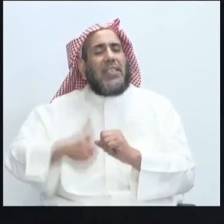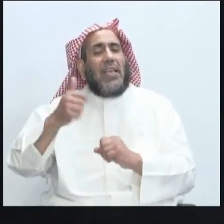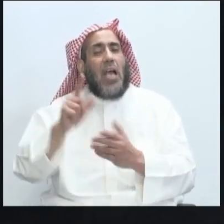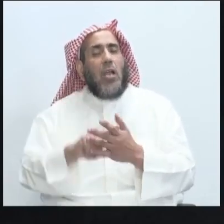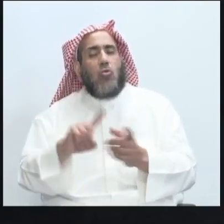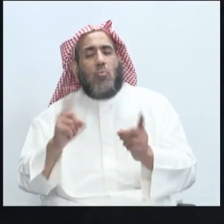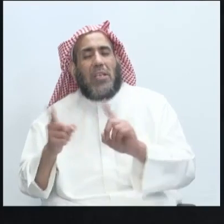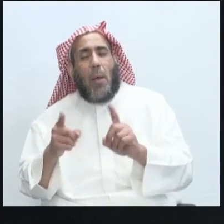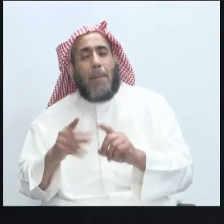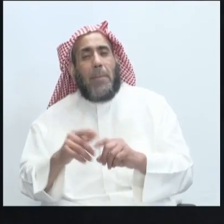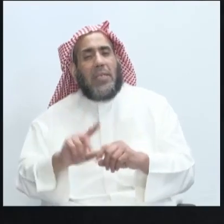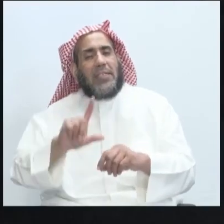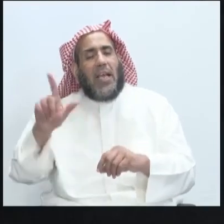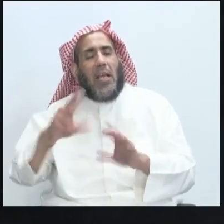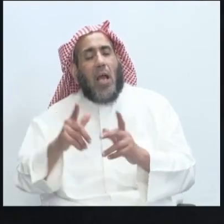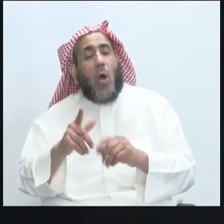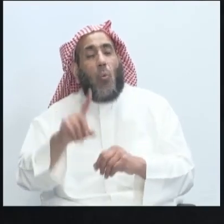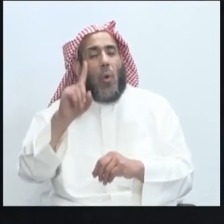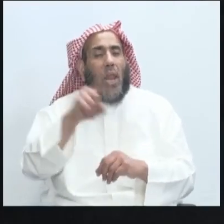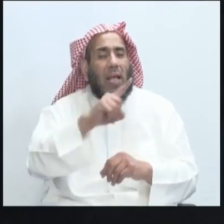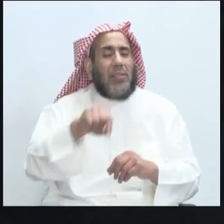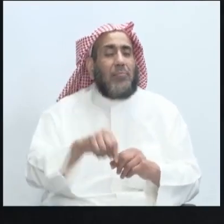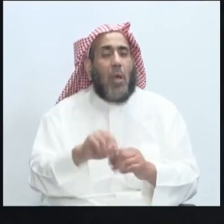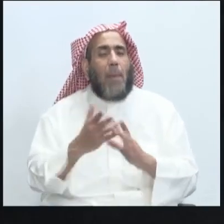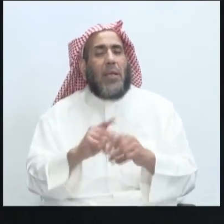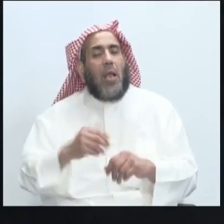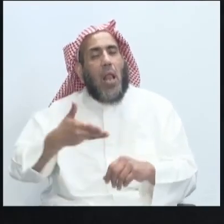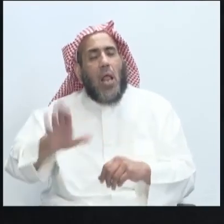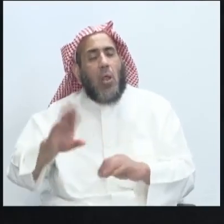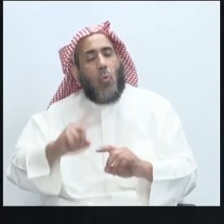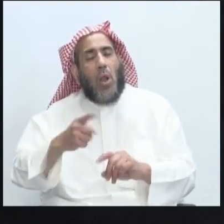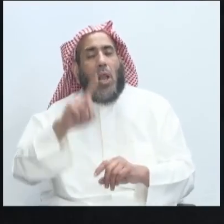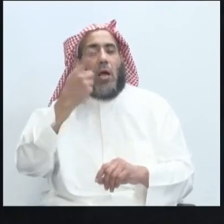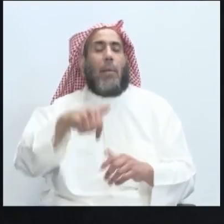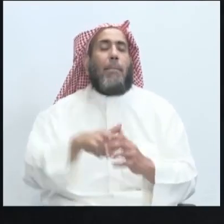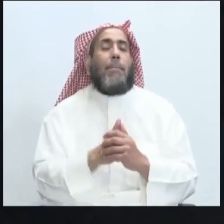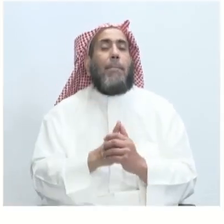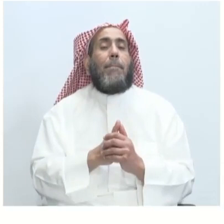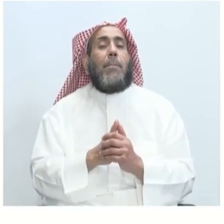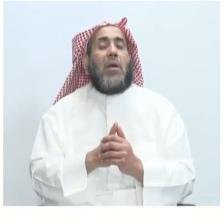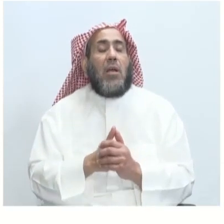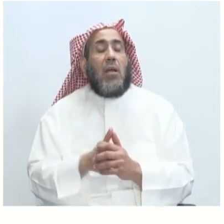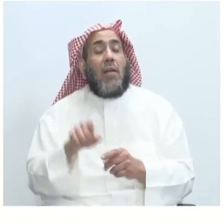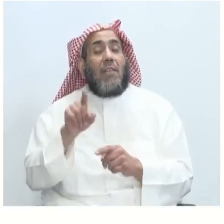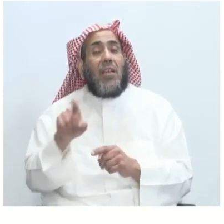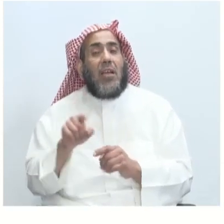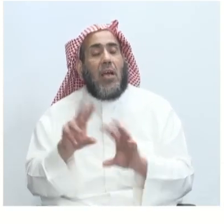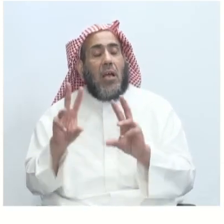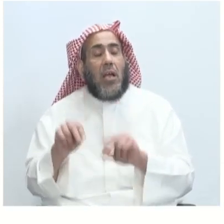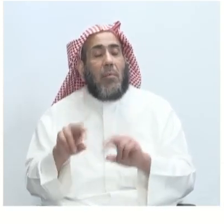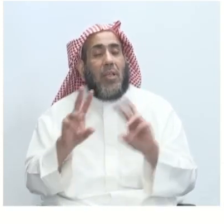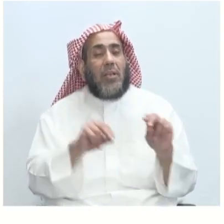يميز بين الصح او الصحيح والخاطئ بين الحلال والحرام فهي كما